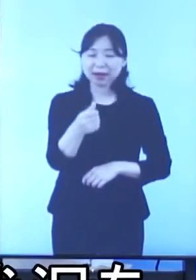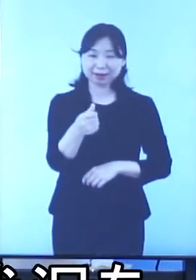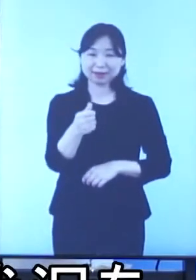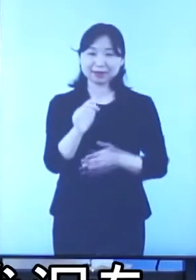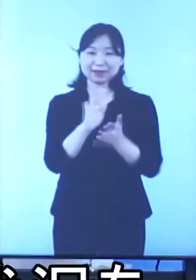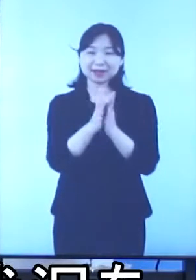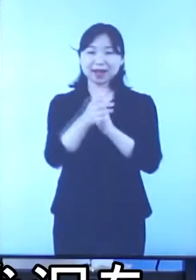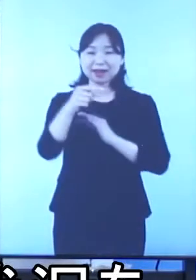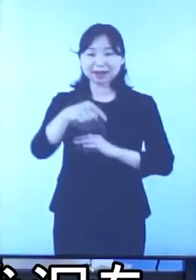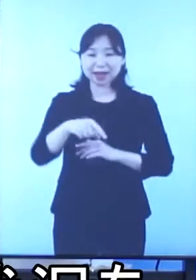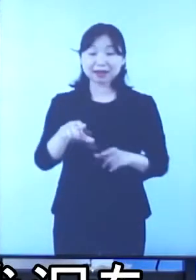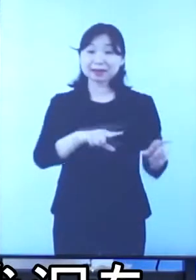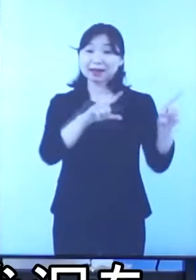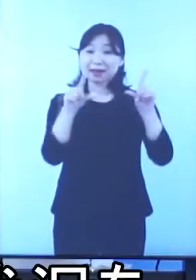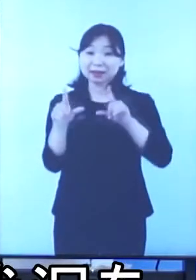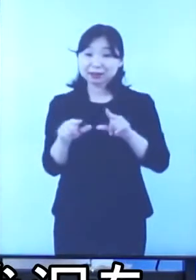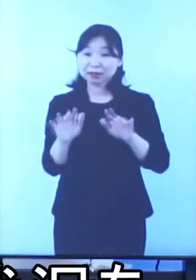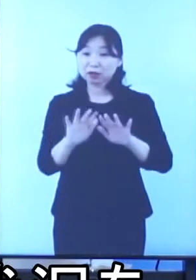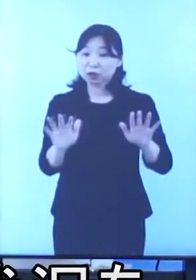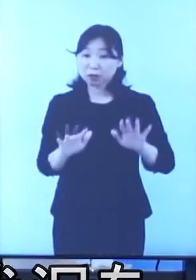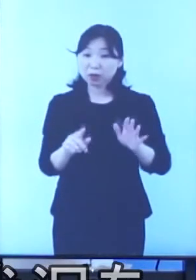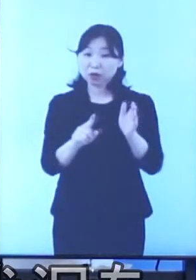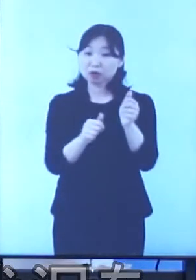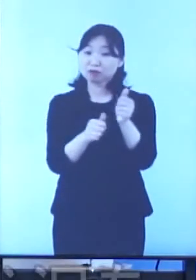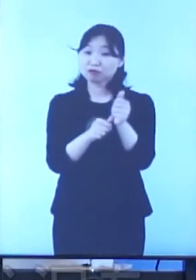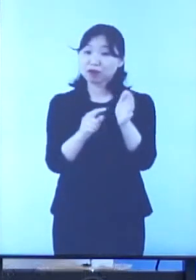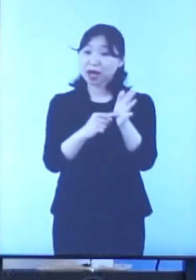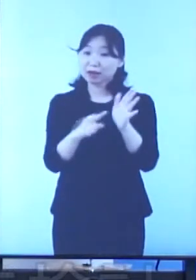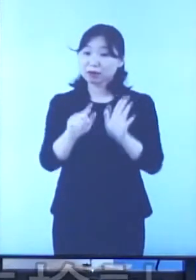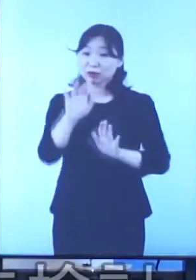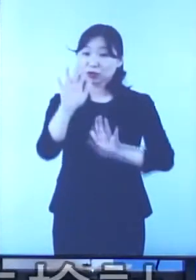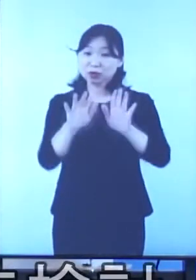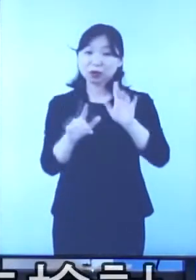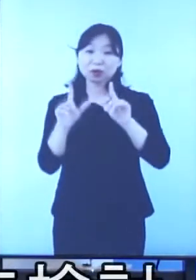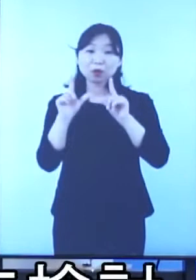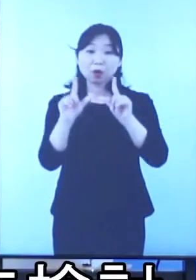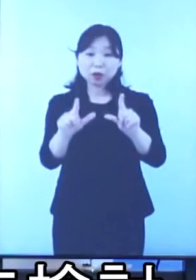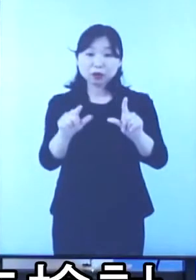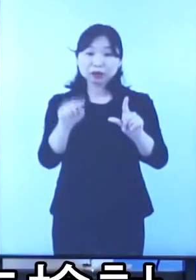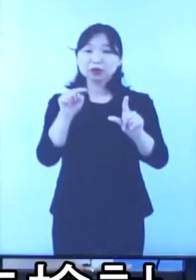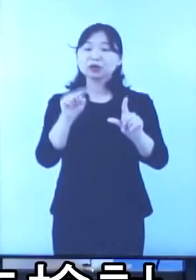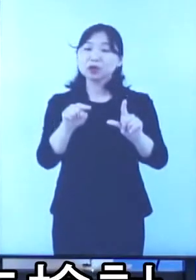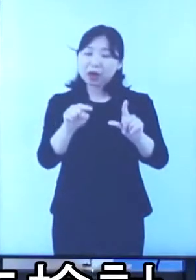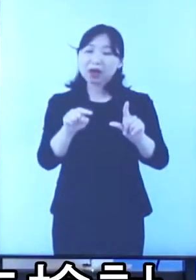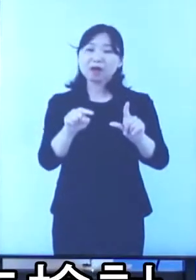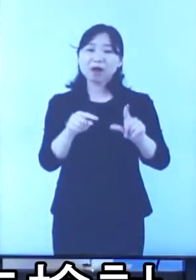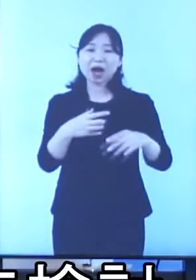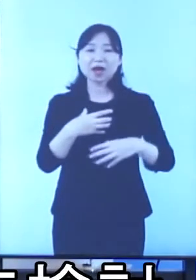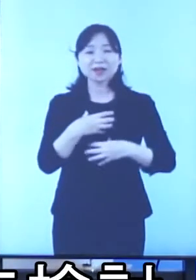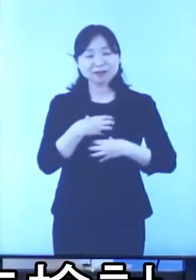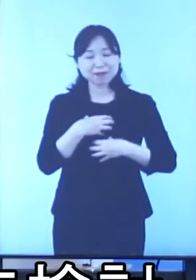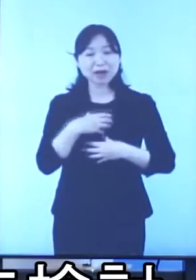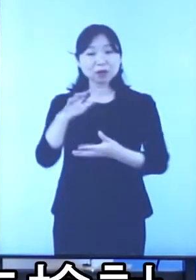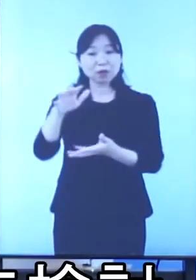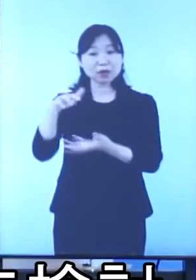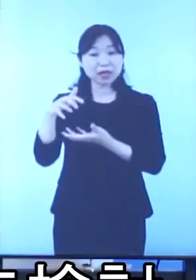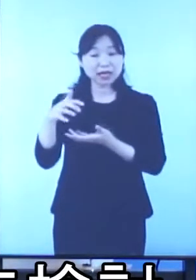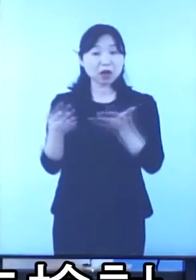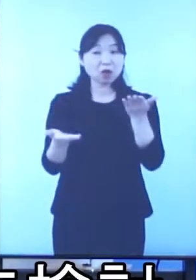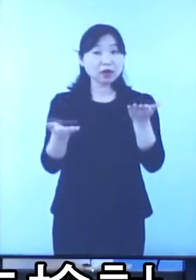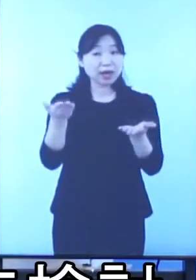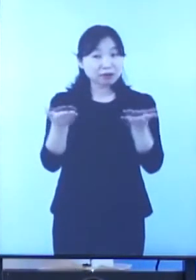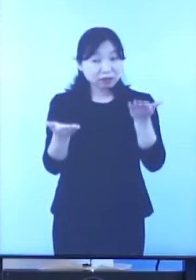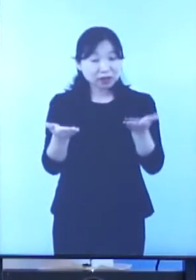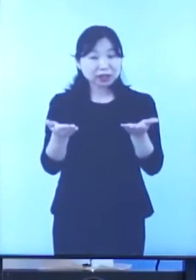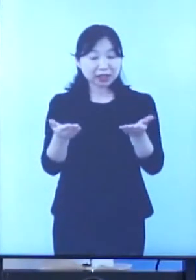まいの小児の副反応の状況を報告させていただくことは、リスクとベネフィットを比較して接種を検討